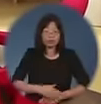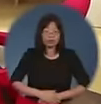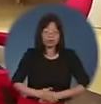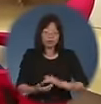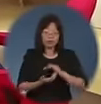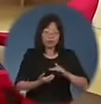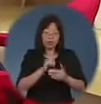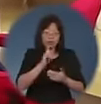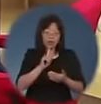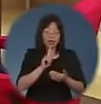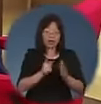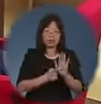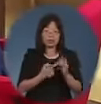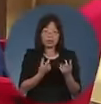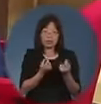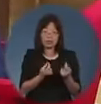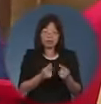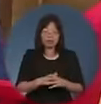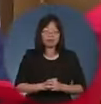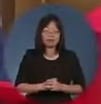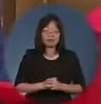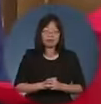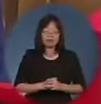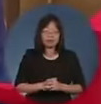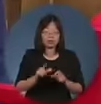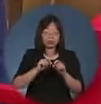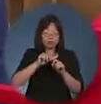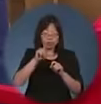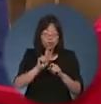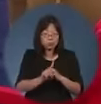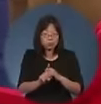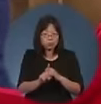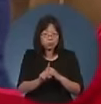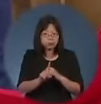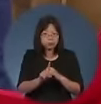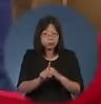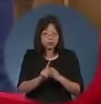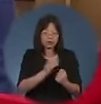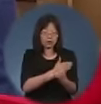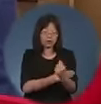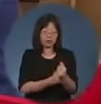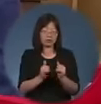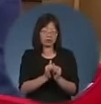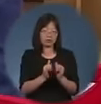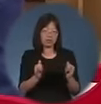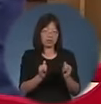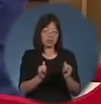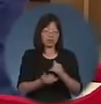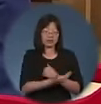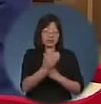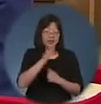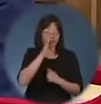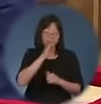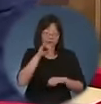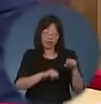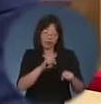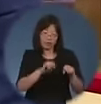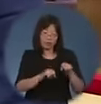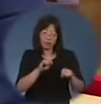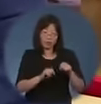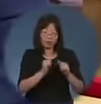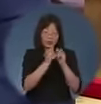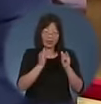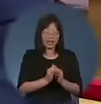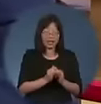조금 아까 표현이 나왔습니다만 그 주로 뭐 권력자들 그들의 나쁜 행동